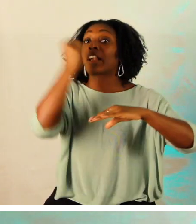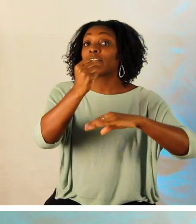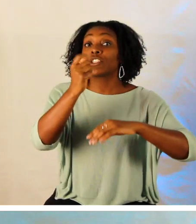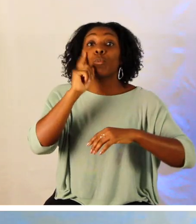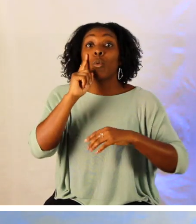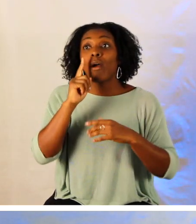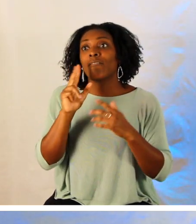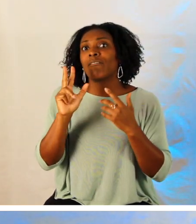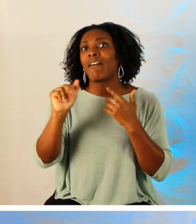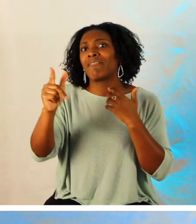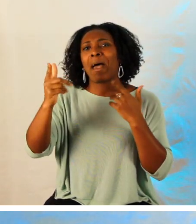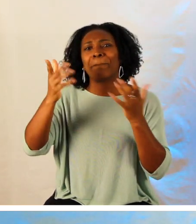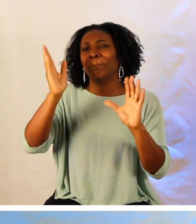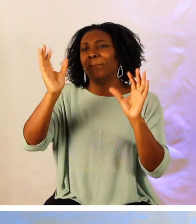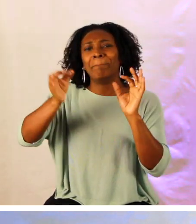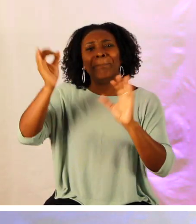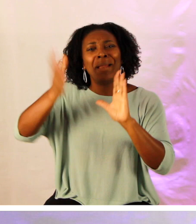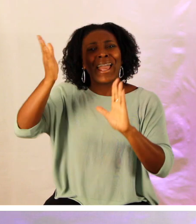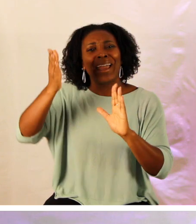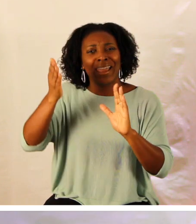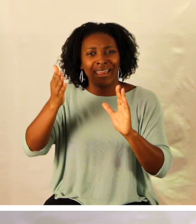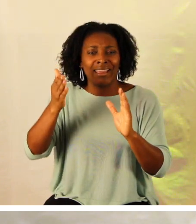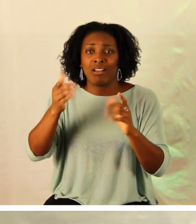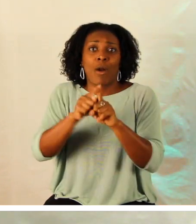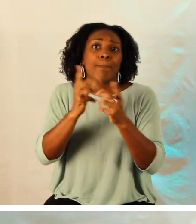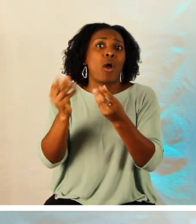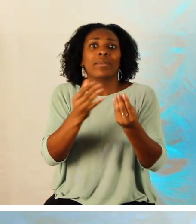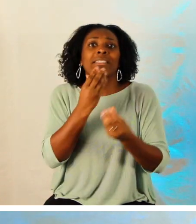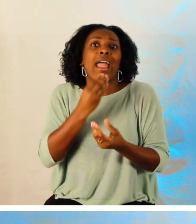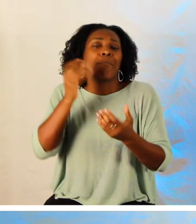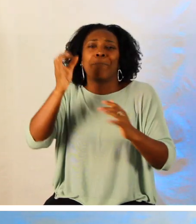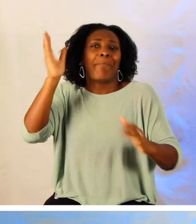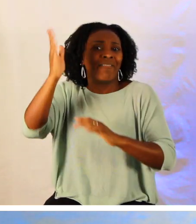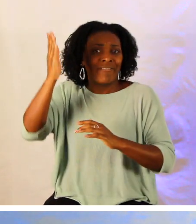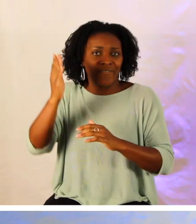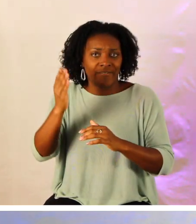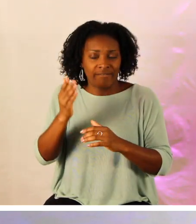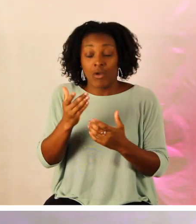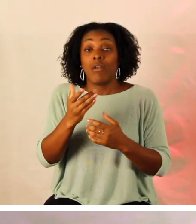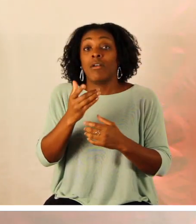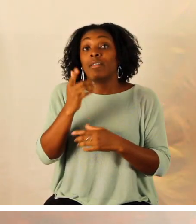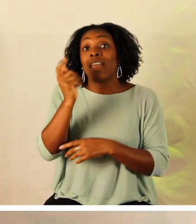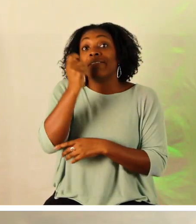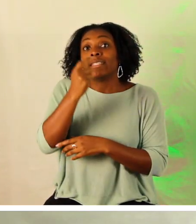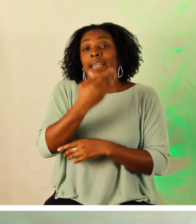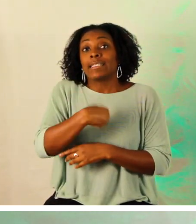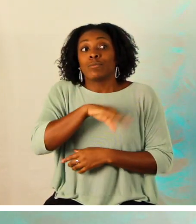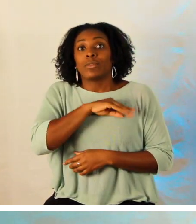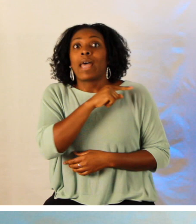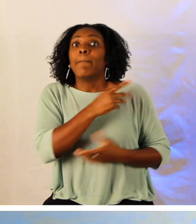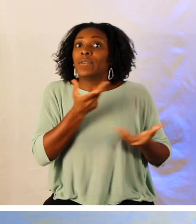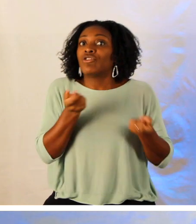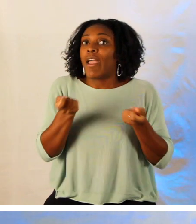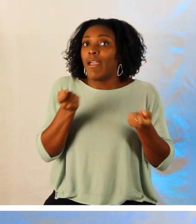une plaie en fait. Il va y avoir quelque chose qui a frappé le peuple d'Israël il en est le responsable. Et lui,